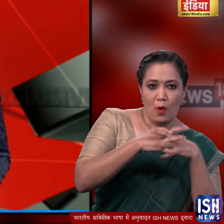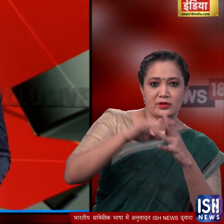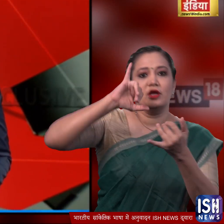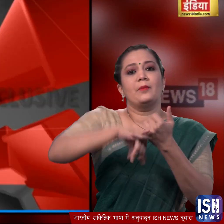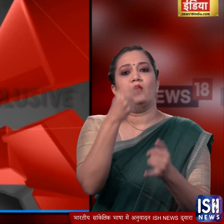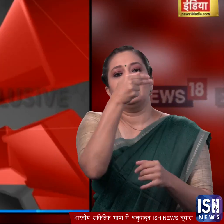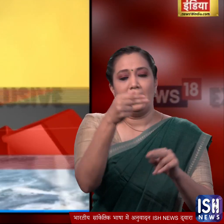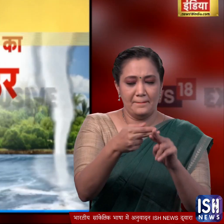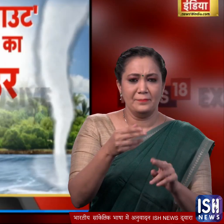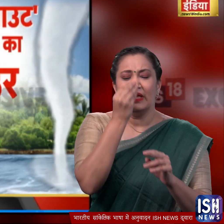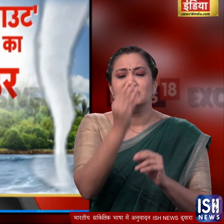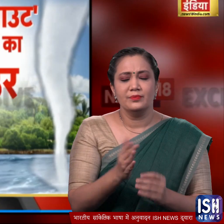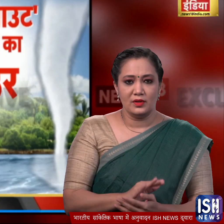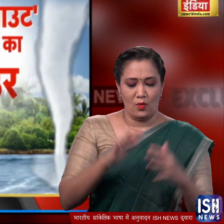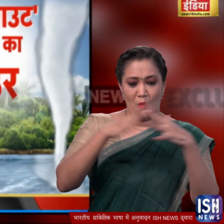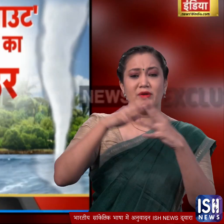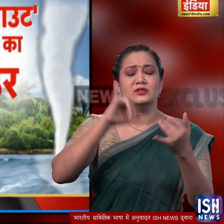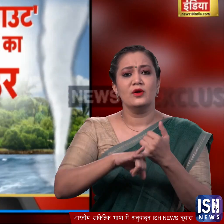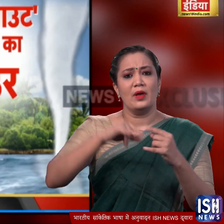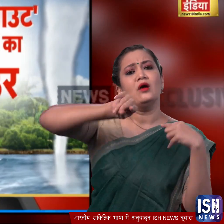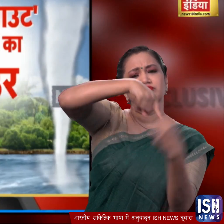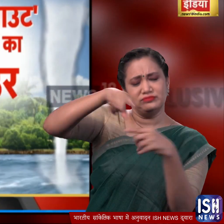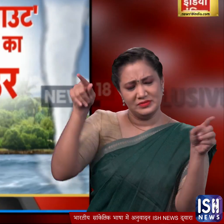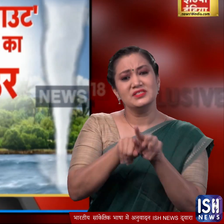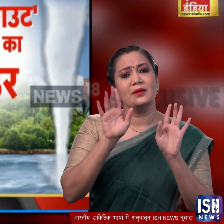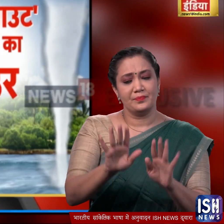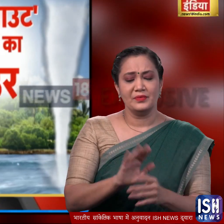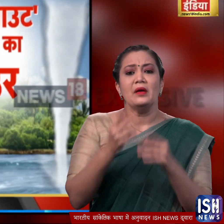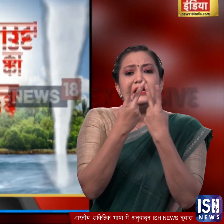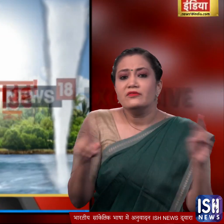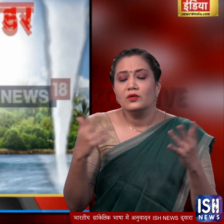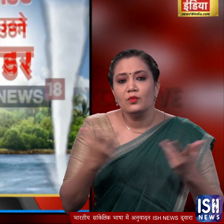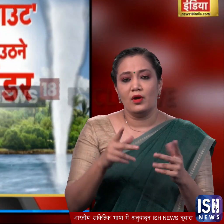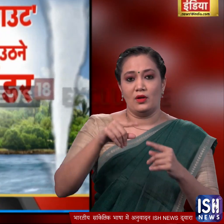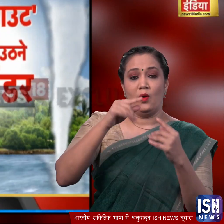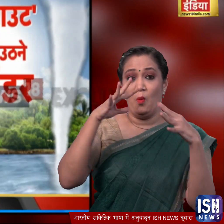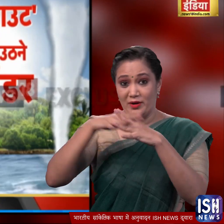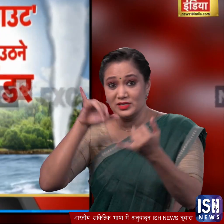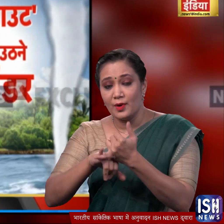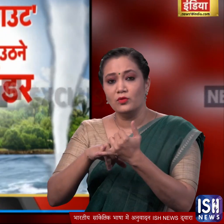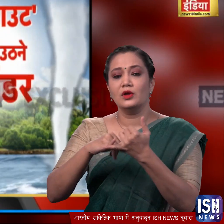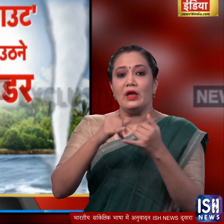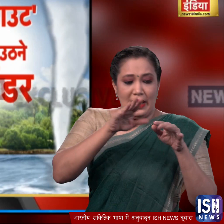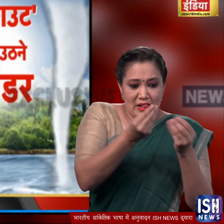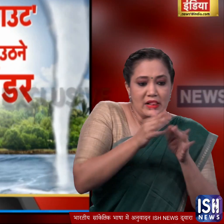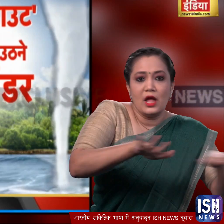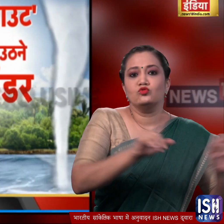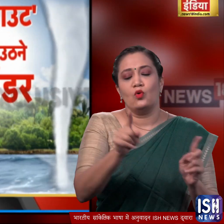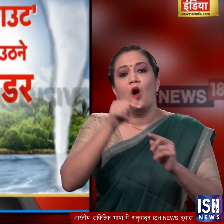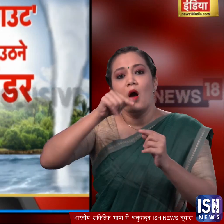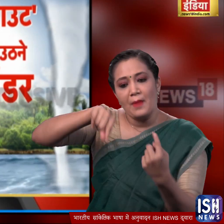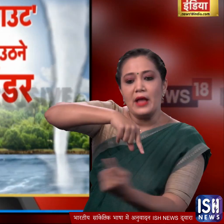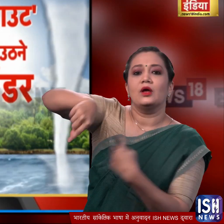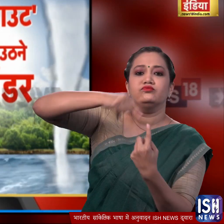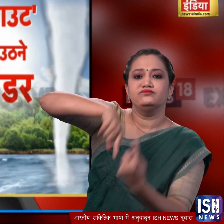कहते हैं। आसान भाषा में कहें तो वाटर स्पाउट एक तरह का बवंडर ही है। फर्क बस इतना ही है कि वाटर स्पाउट जमीन के बजाय पानी की